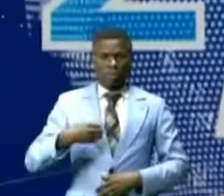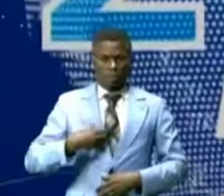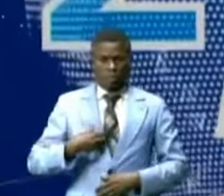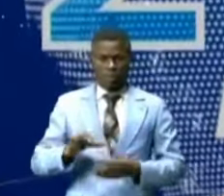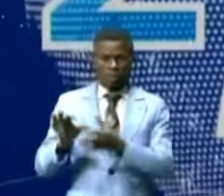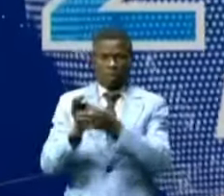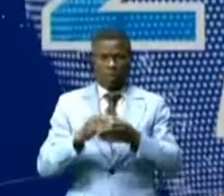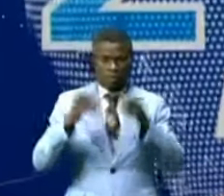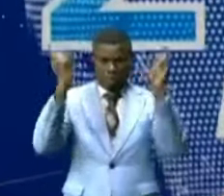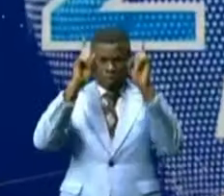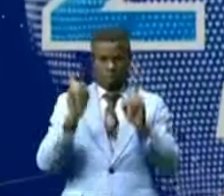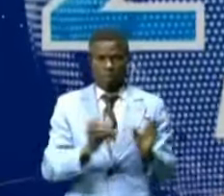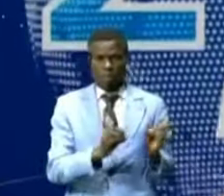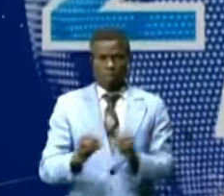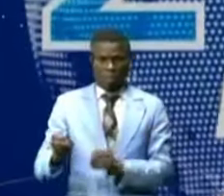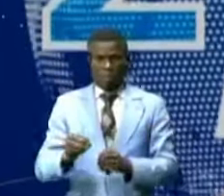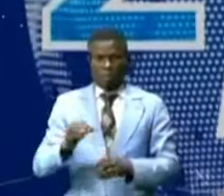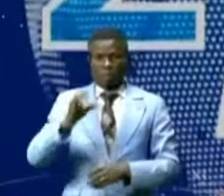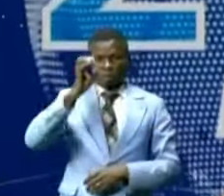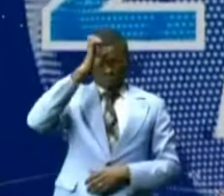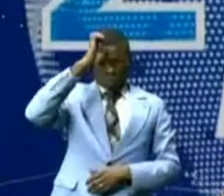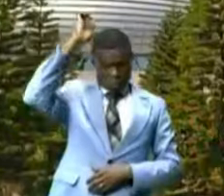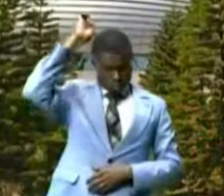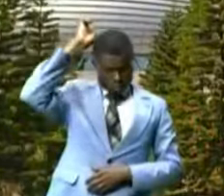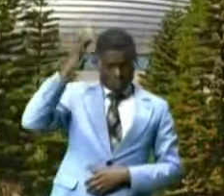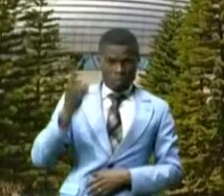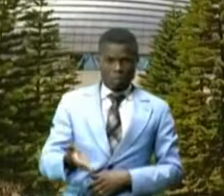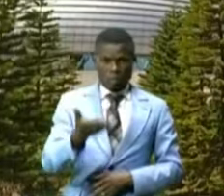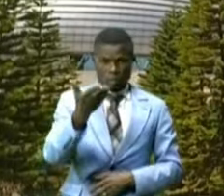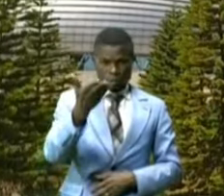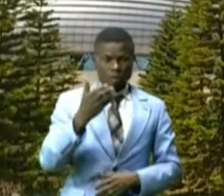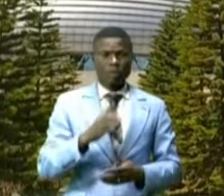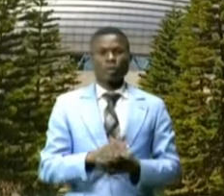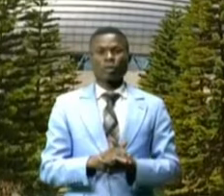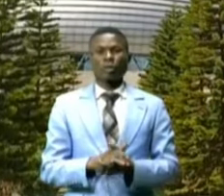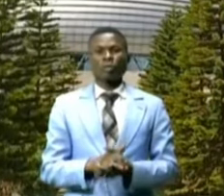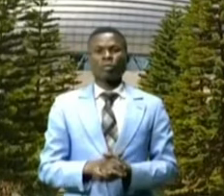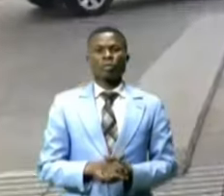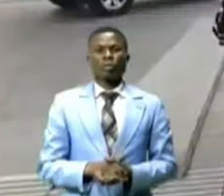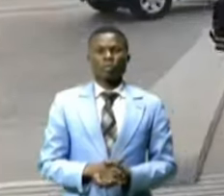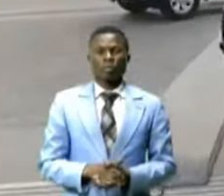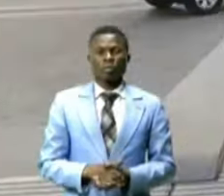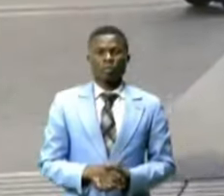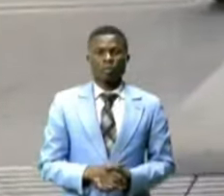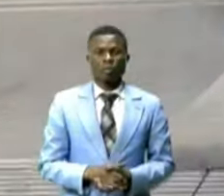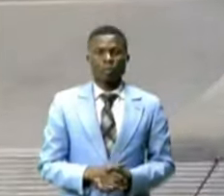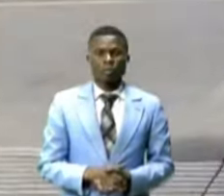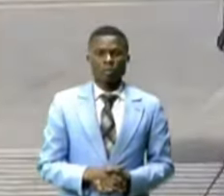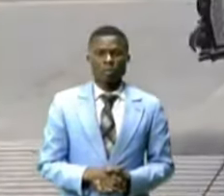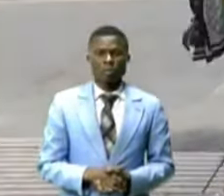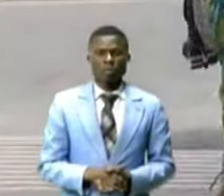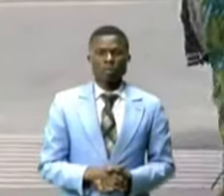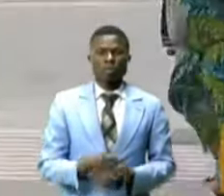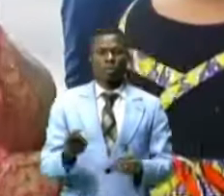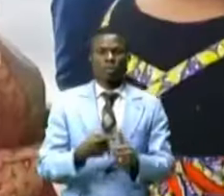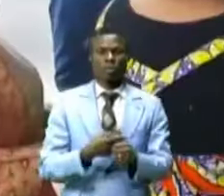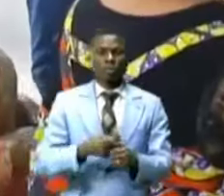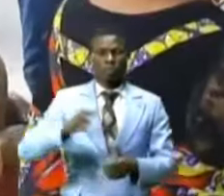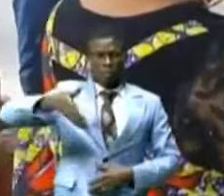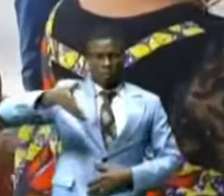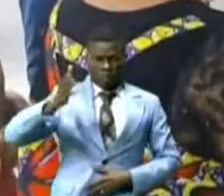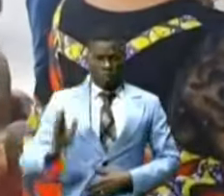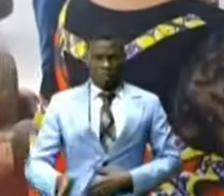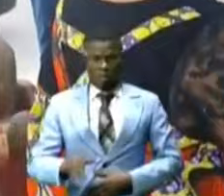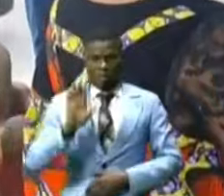l'Union africaine organisée à Addis Abeba. Yvette Makuntima. À la tête d'une forte délégation composée notamment des experts de